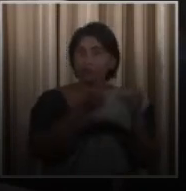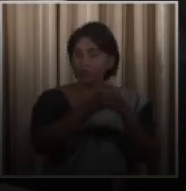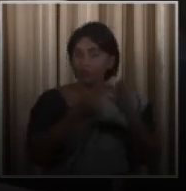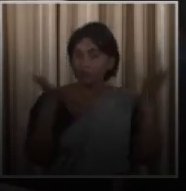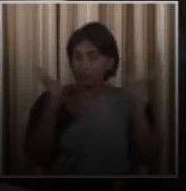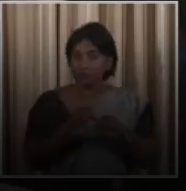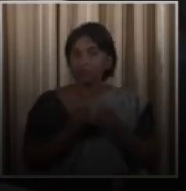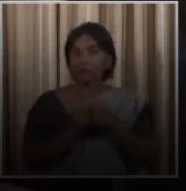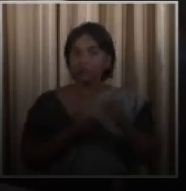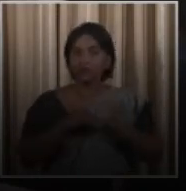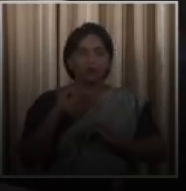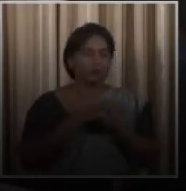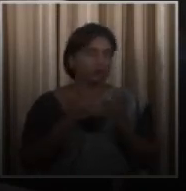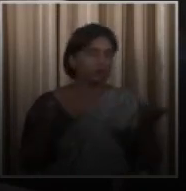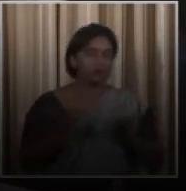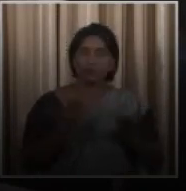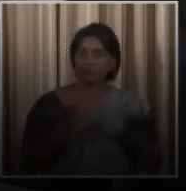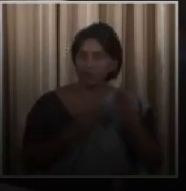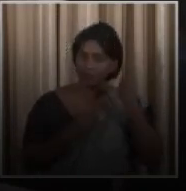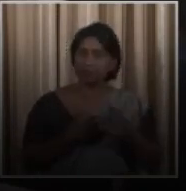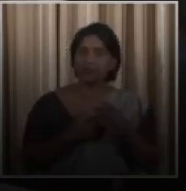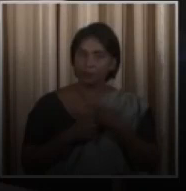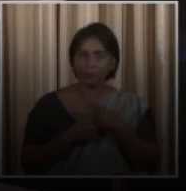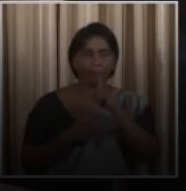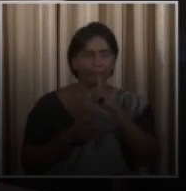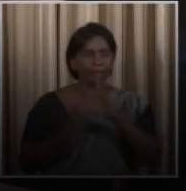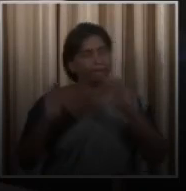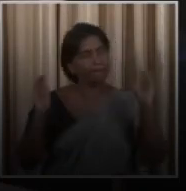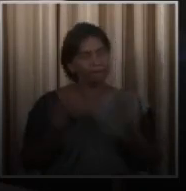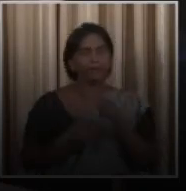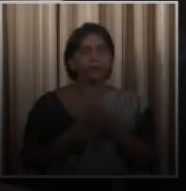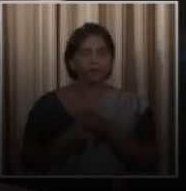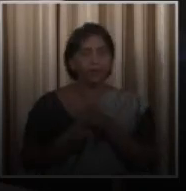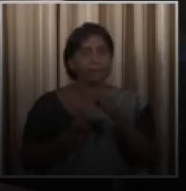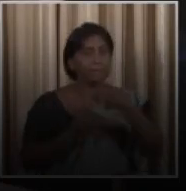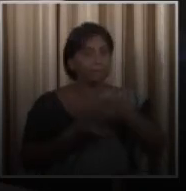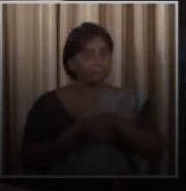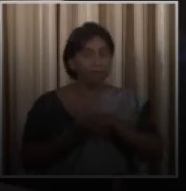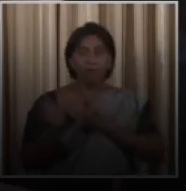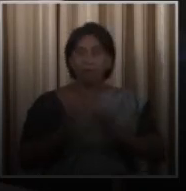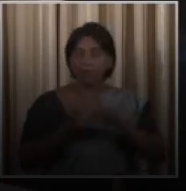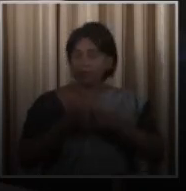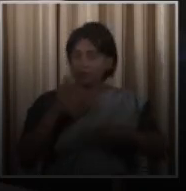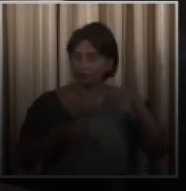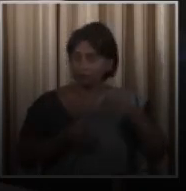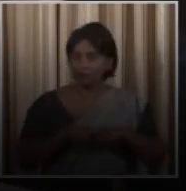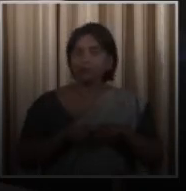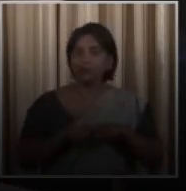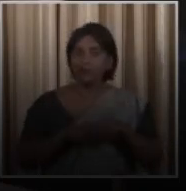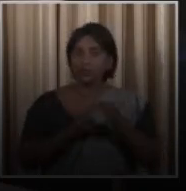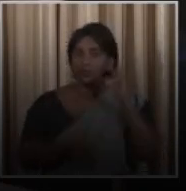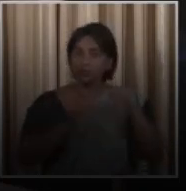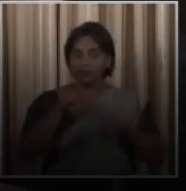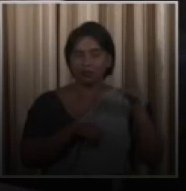කැඳවා එක කරන්න මේක ප්‍රායෝගික නැහැ. ඒ නිසා මම ඔබතුන් ඉල්ලා සිටින අවම වශයෙන් පළාත් පාලන මෙතිවරණ සඳහාවත් මා ජනාධිපති